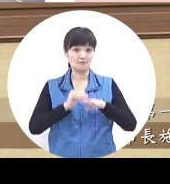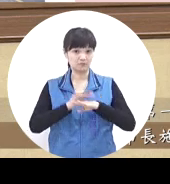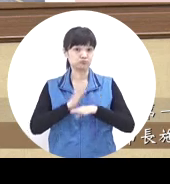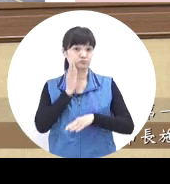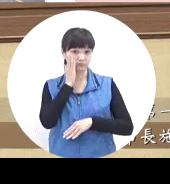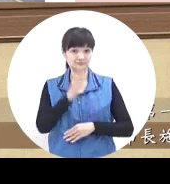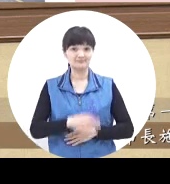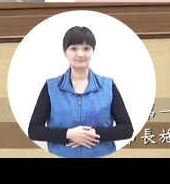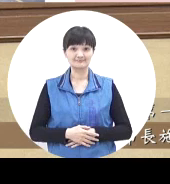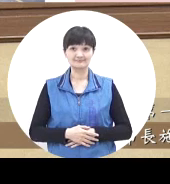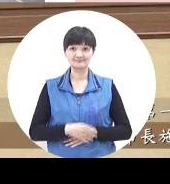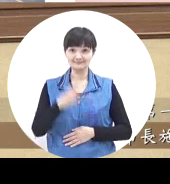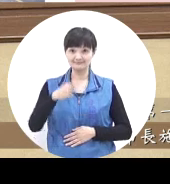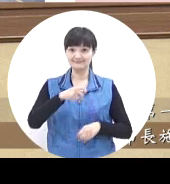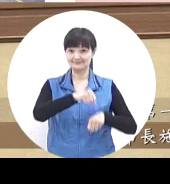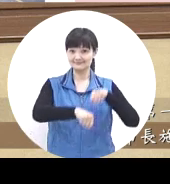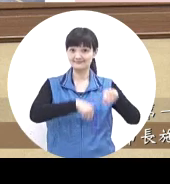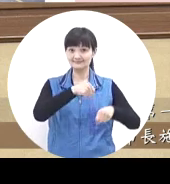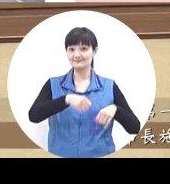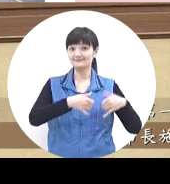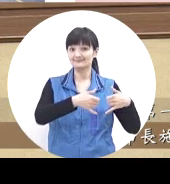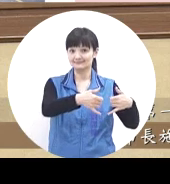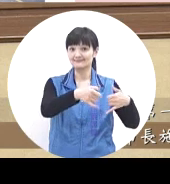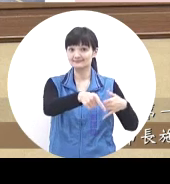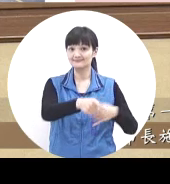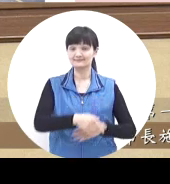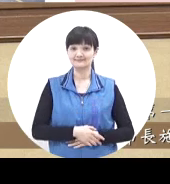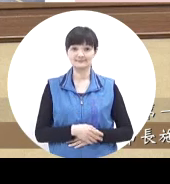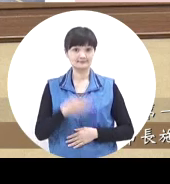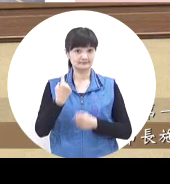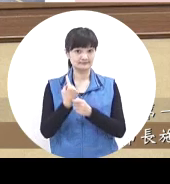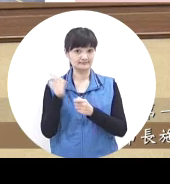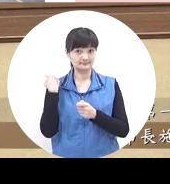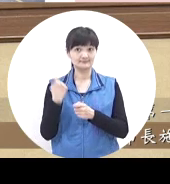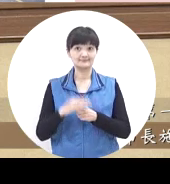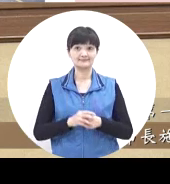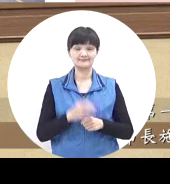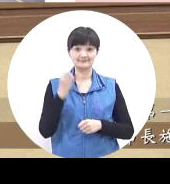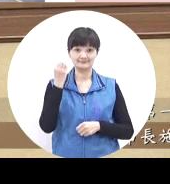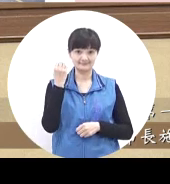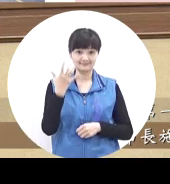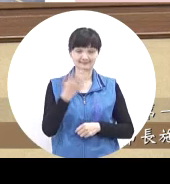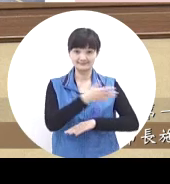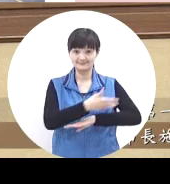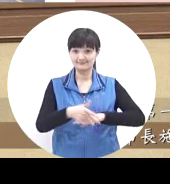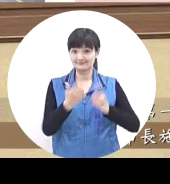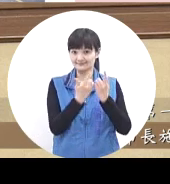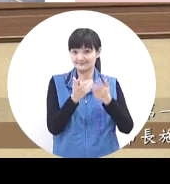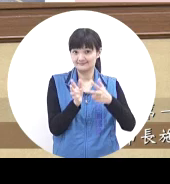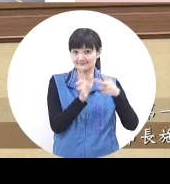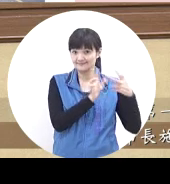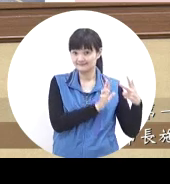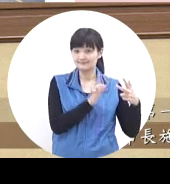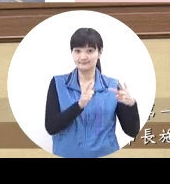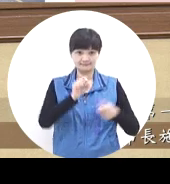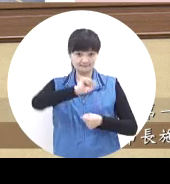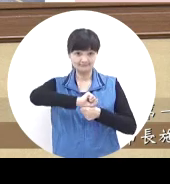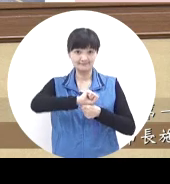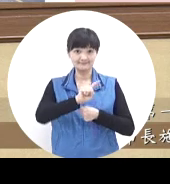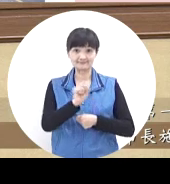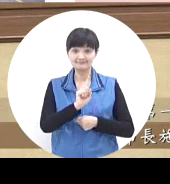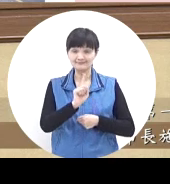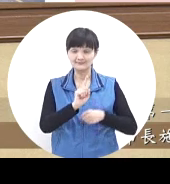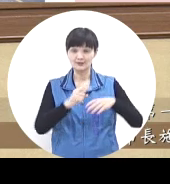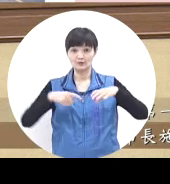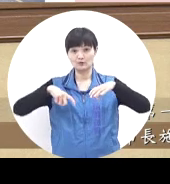还有我们的自行车道，去年新江北桥下增设了穿越车引